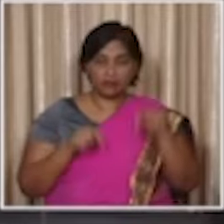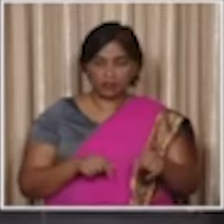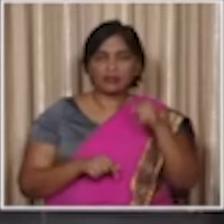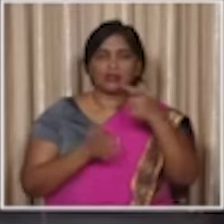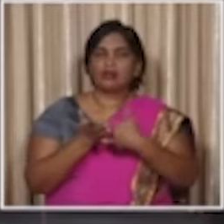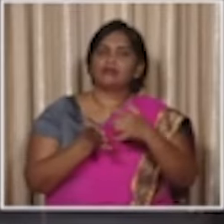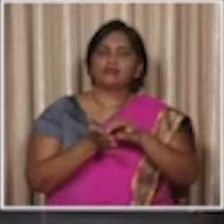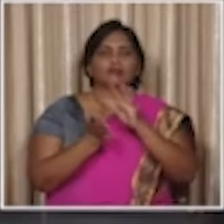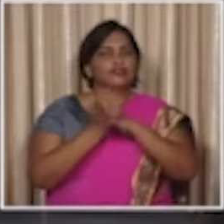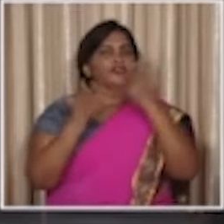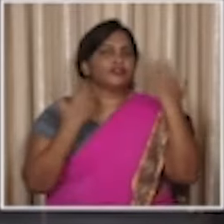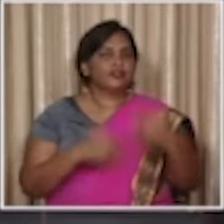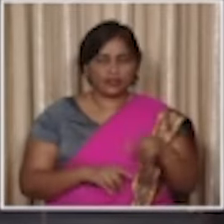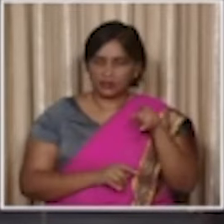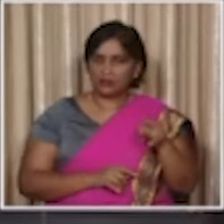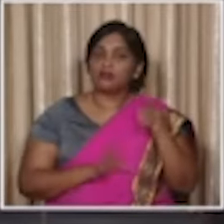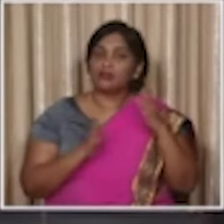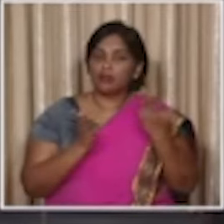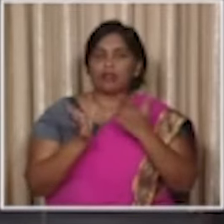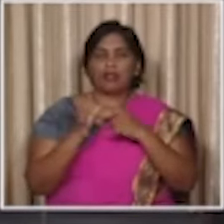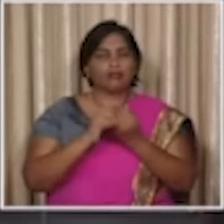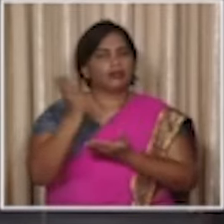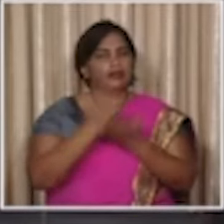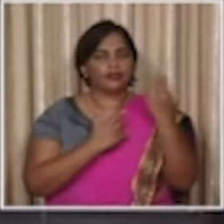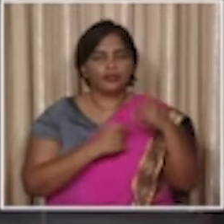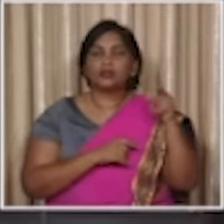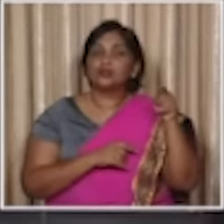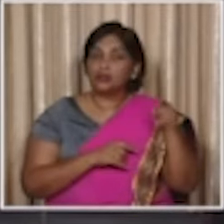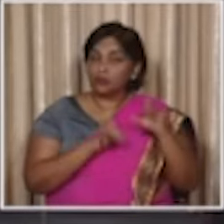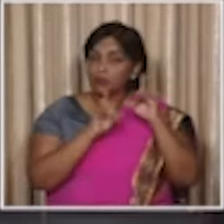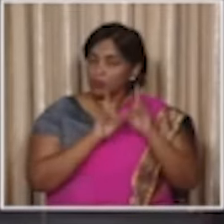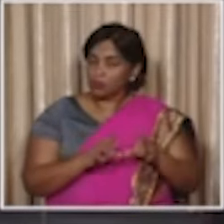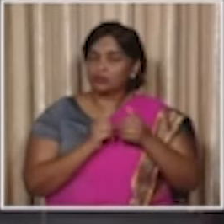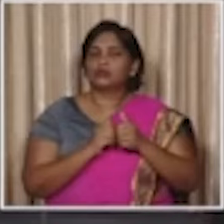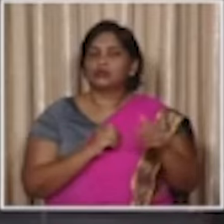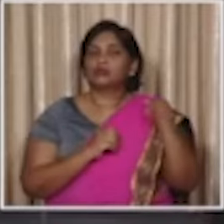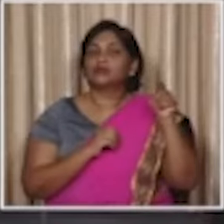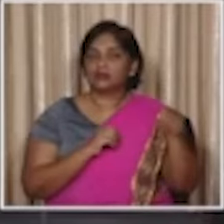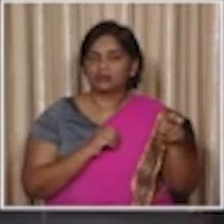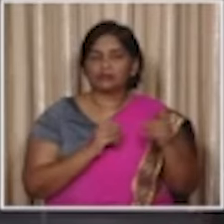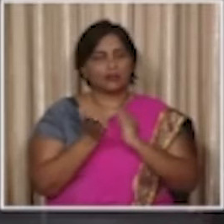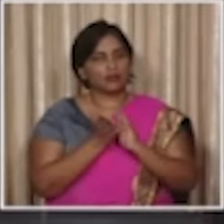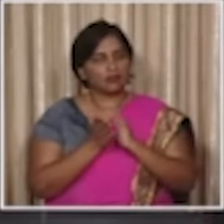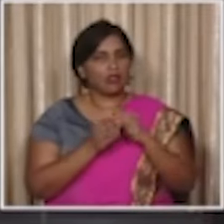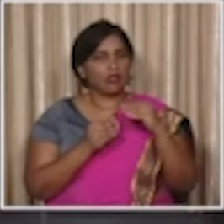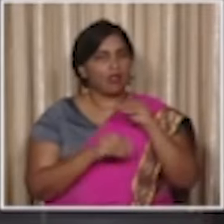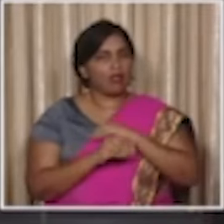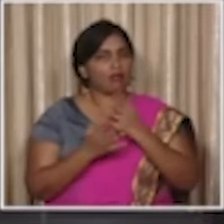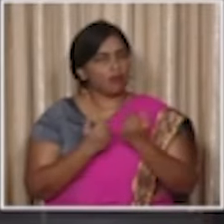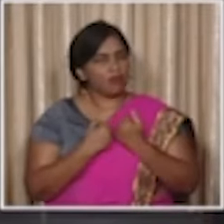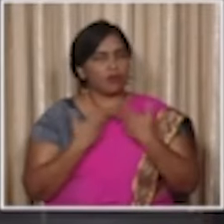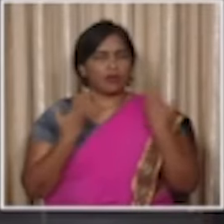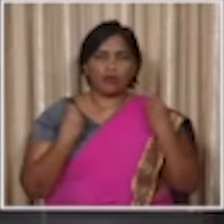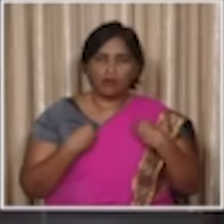ලියාපදිංචි වෙච්ච ප්‍රතිලාභියෙක් කියලා. එහෙම නැත්නම් ඉල්ලුම්කරුවෙක් කියලා. ඒ හින්දා එසේ සිදුවීම ඔවුන්ට අස්වැසුම ප්‍රතිලාභ ලැබීම හෝ